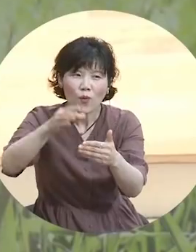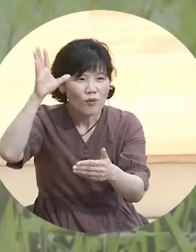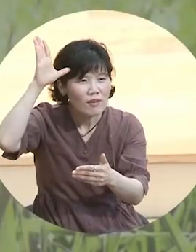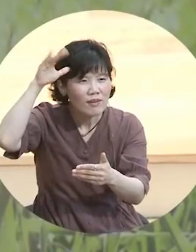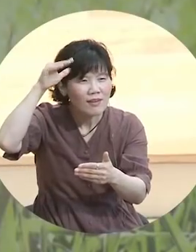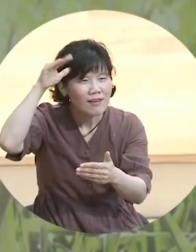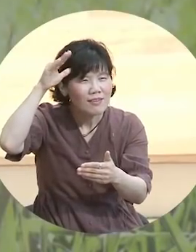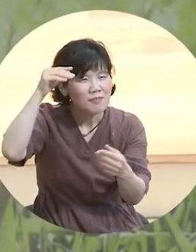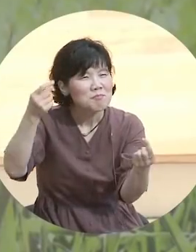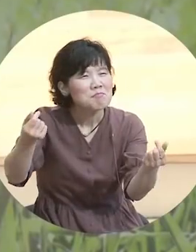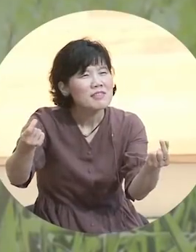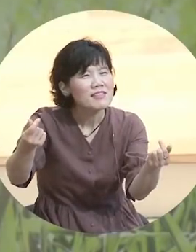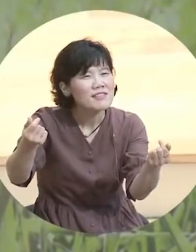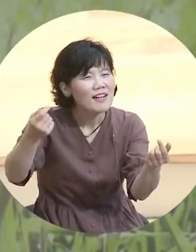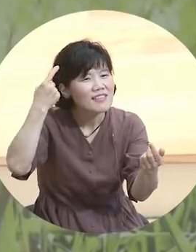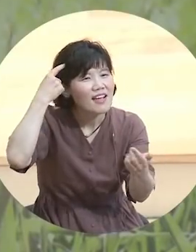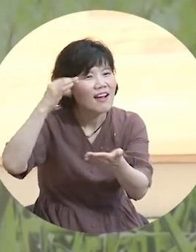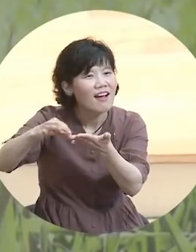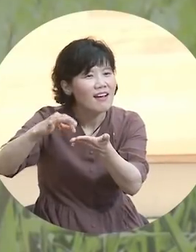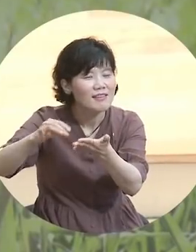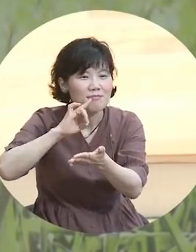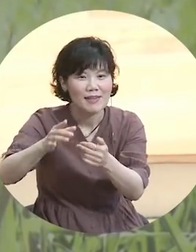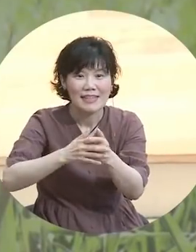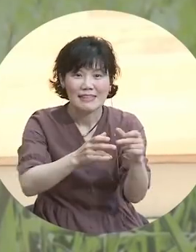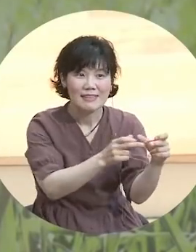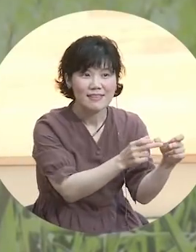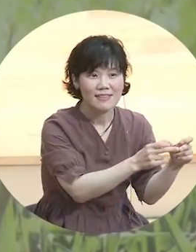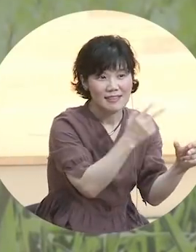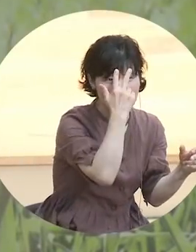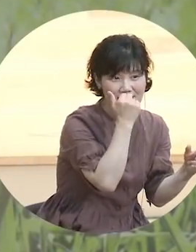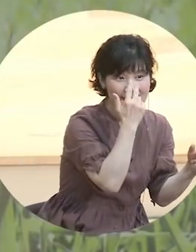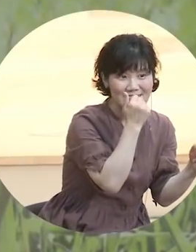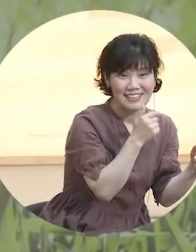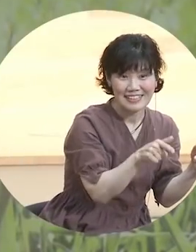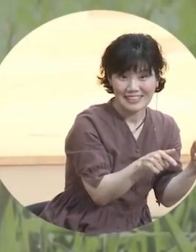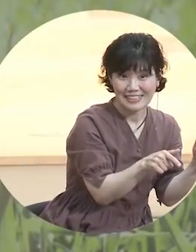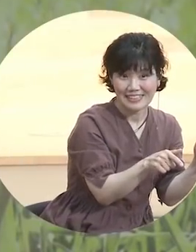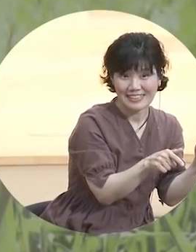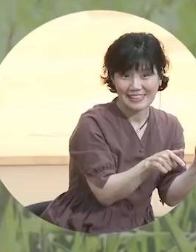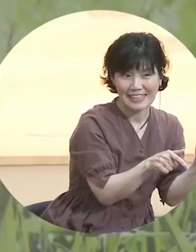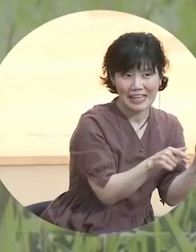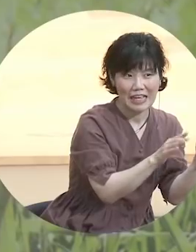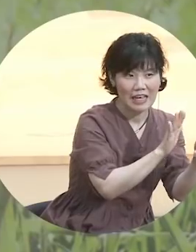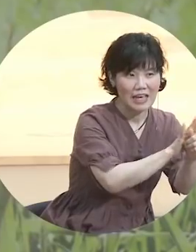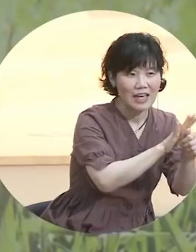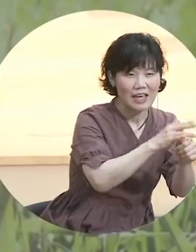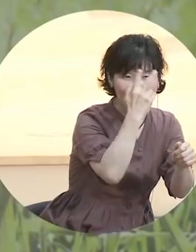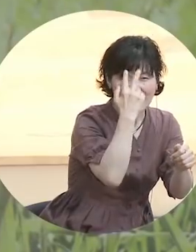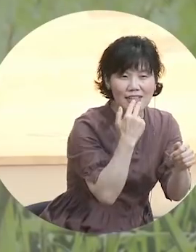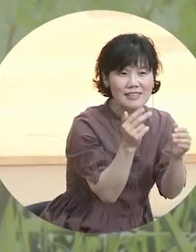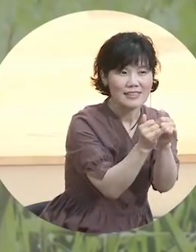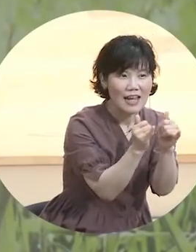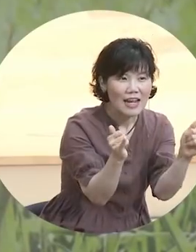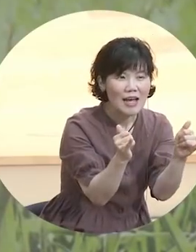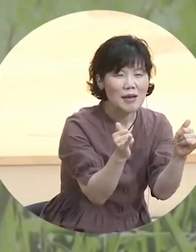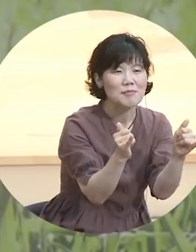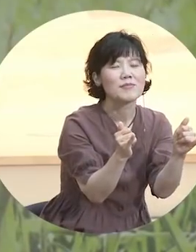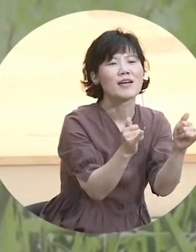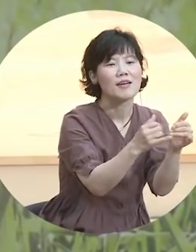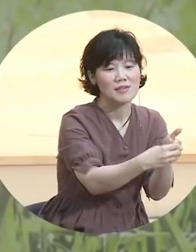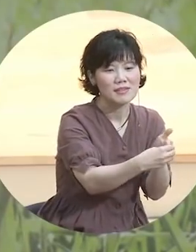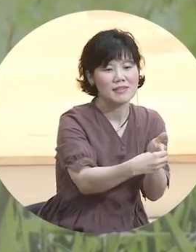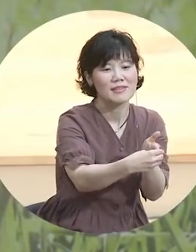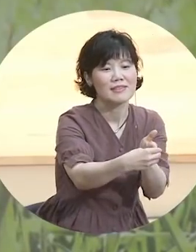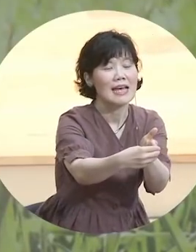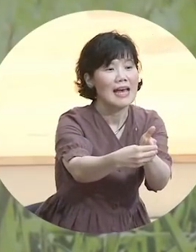인도견이하는 일쯤을 이렇게 생각하는 거예요. 여러분 장애인들을 인도하는 인도견 아시죠? 그죠? 이렇게 앞을 못 보는 분들, 맹인들을